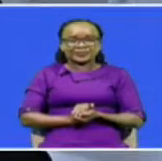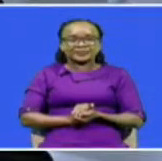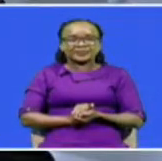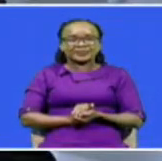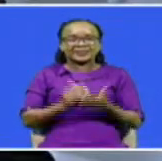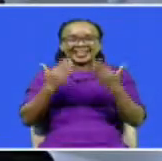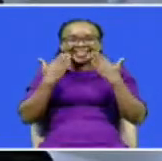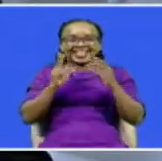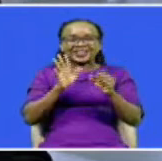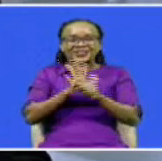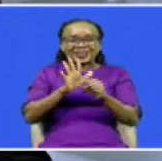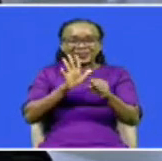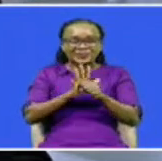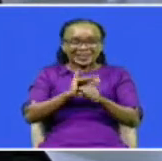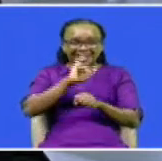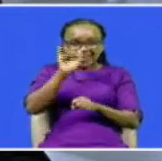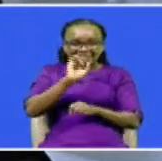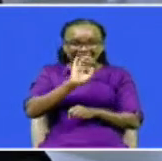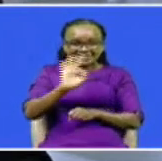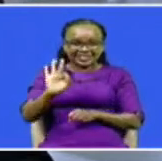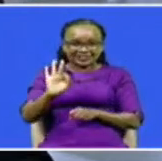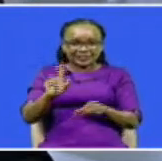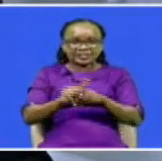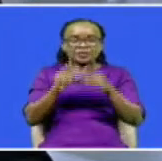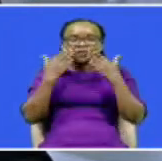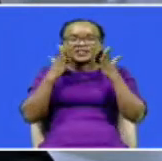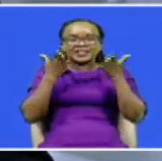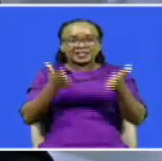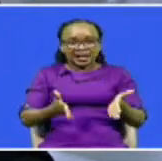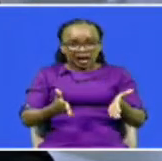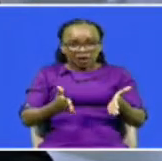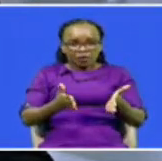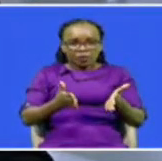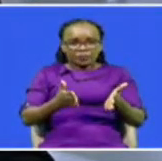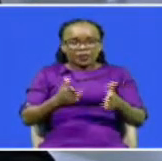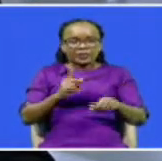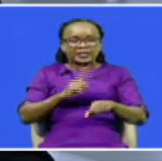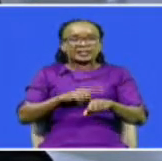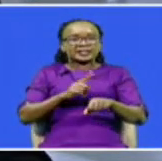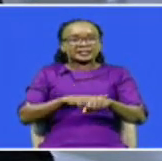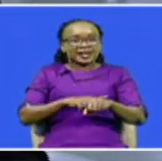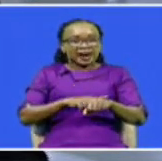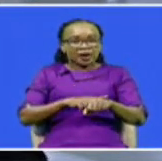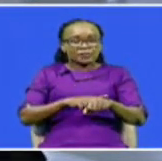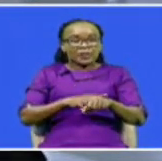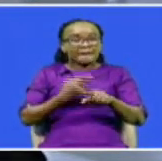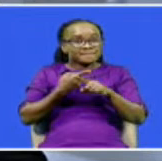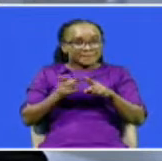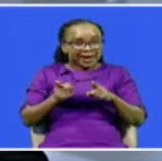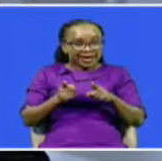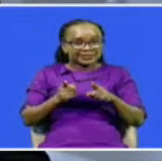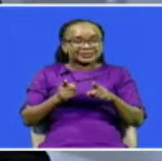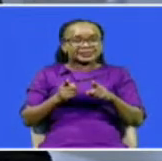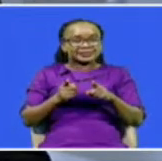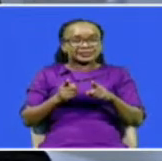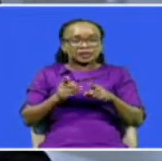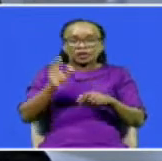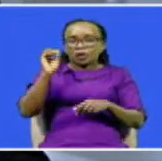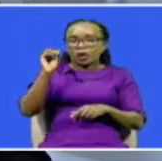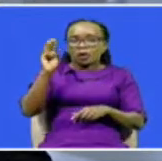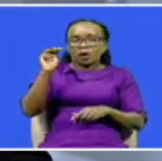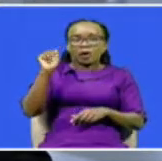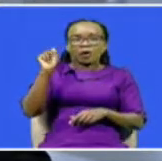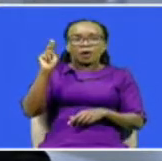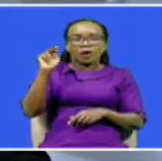Aya, asante sana Jeff Mogire, na nadhani tutakamilisha hapo kutokana na muda. Zubeda anakuja na kioo cha hoja. Lakini upande wa Omanyala,